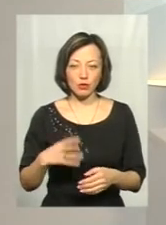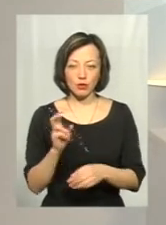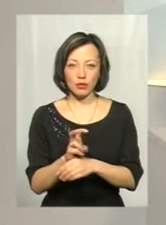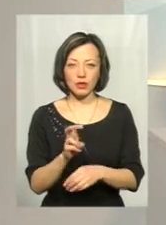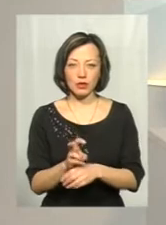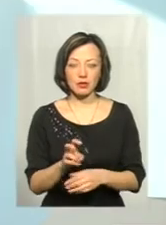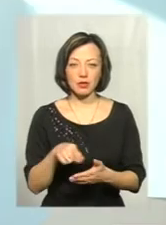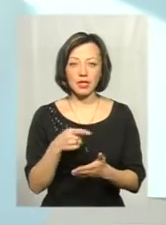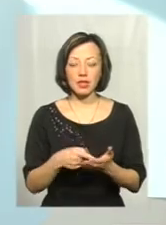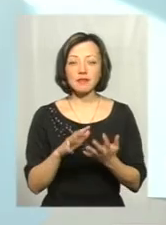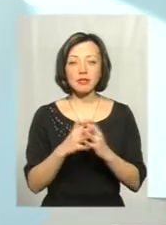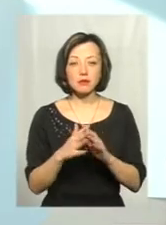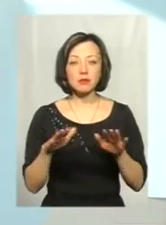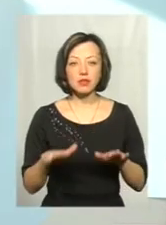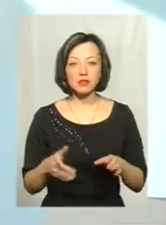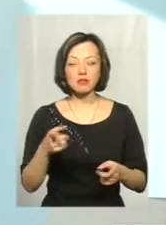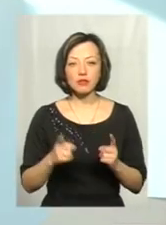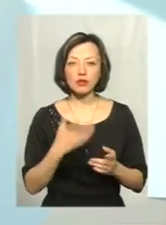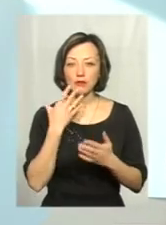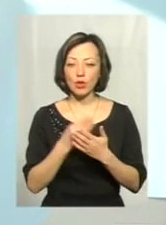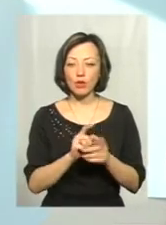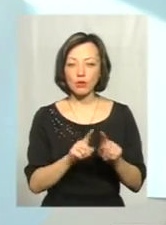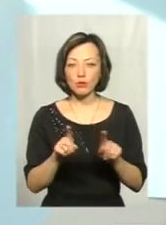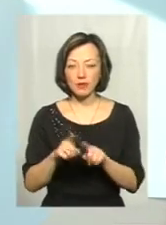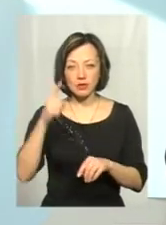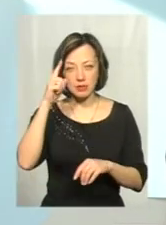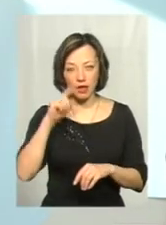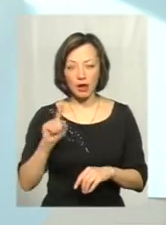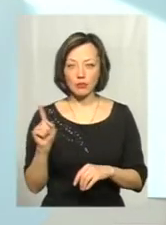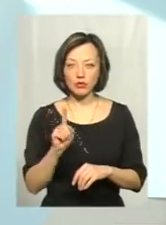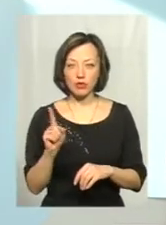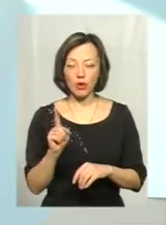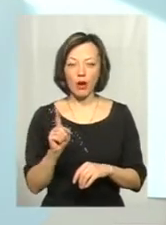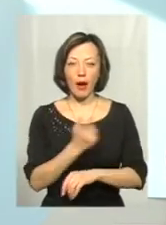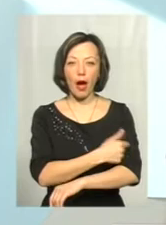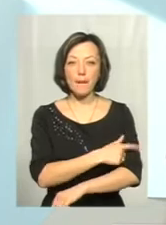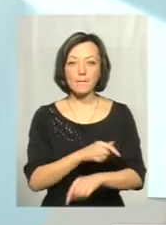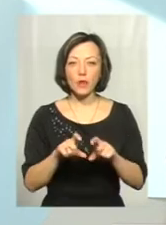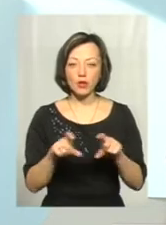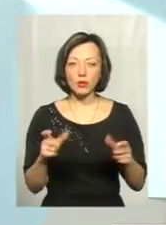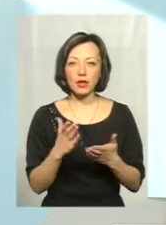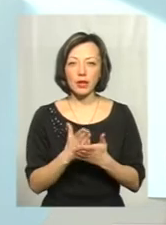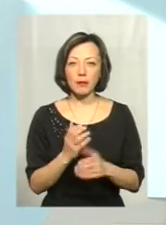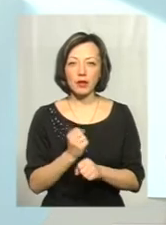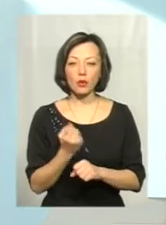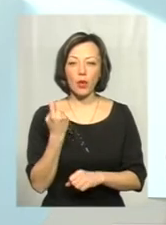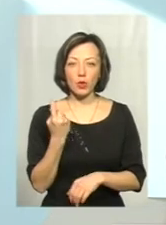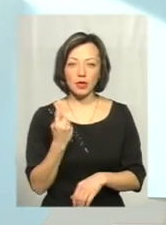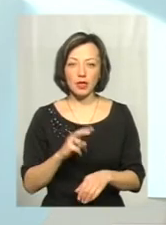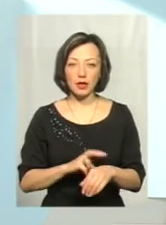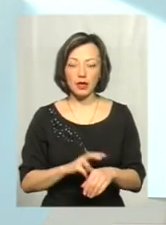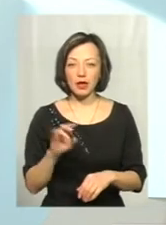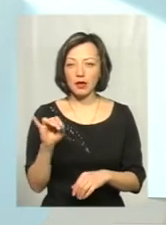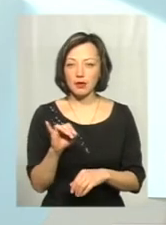чи ні? В сільській місцевості є свої особливості, тому що ми знаємо, що амбулаторії є такі амбулаторії, де працює один лікар,